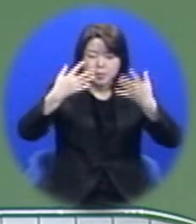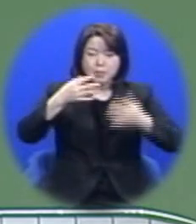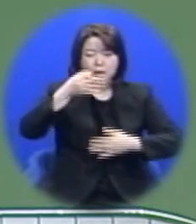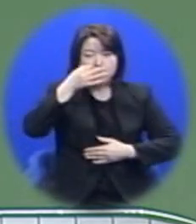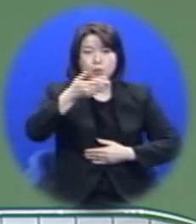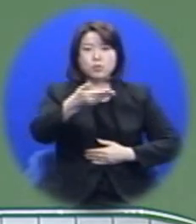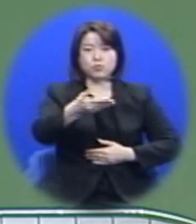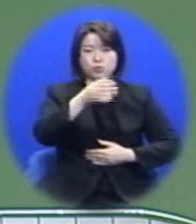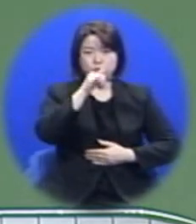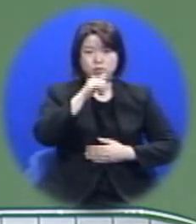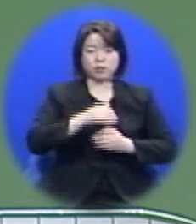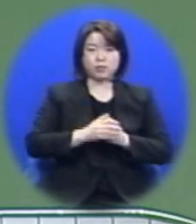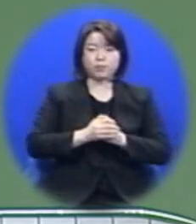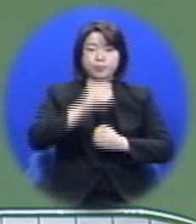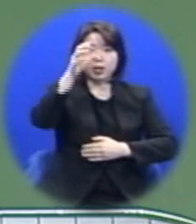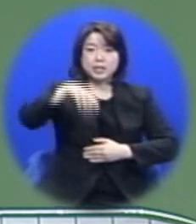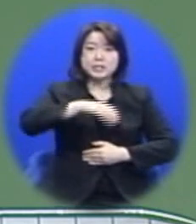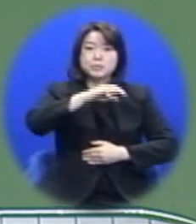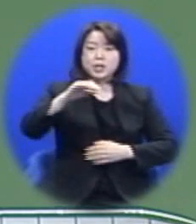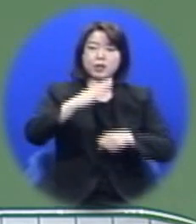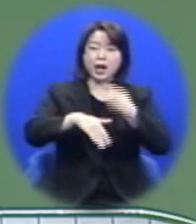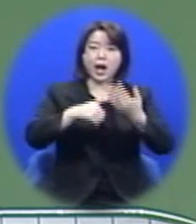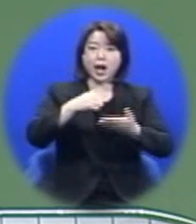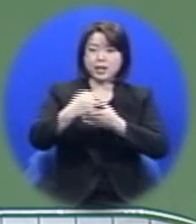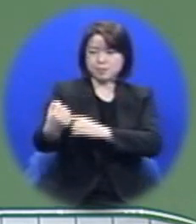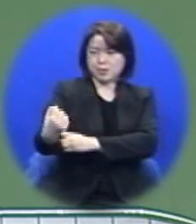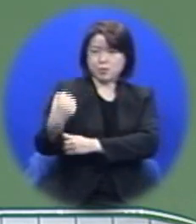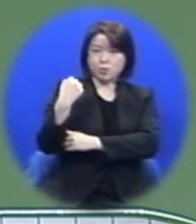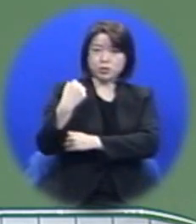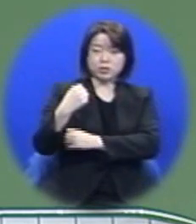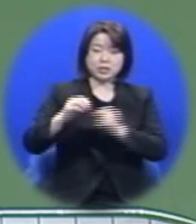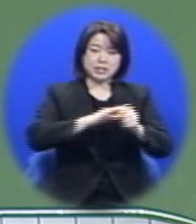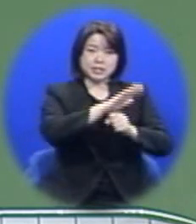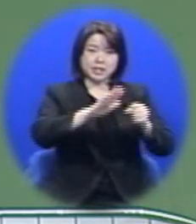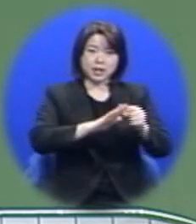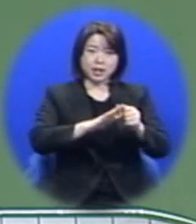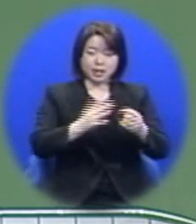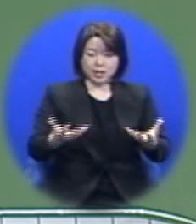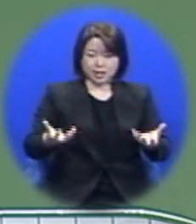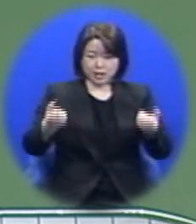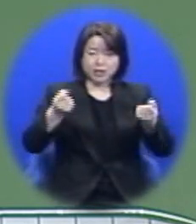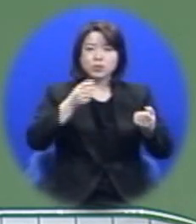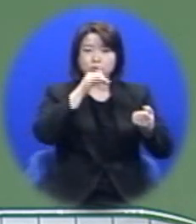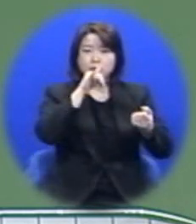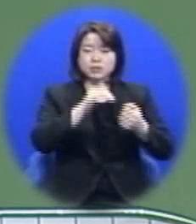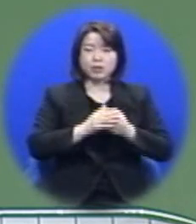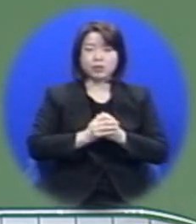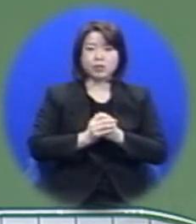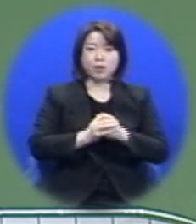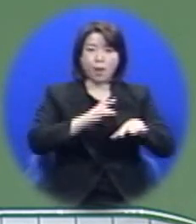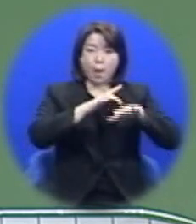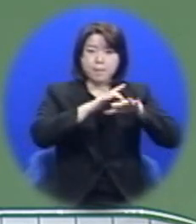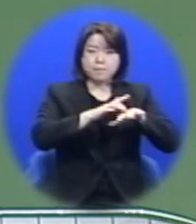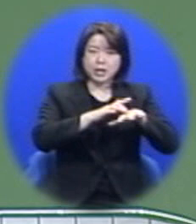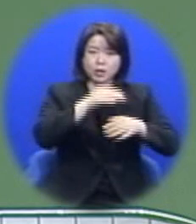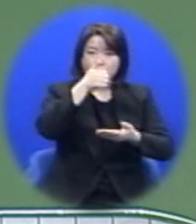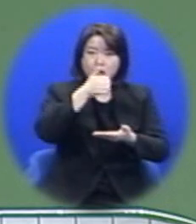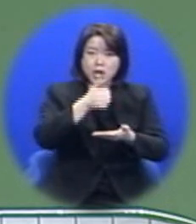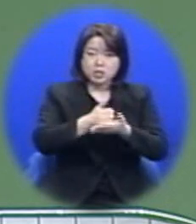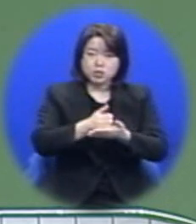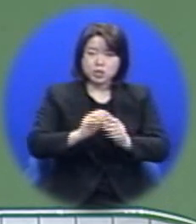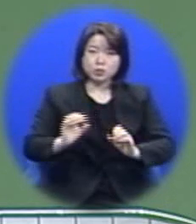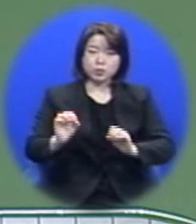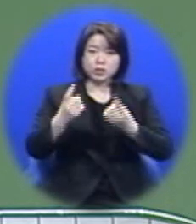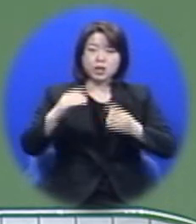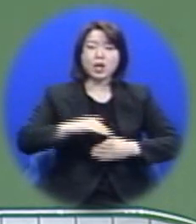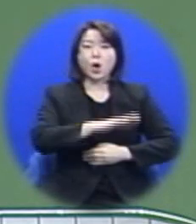보여줍니다. 십자가는 하나님의 권능과 하나님의 사랑을 다 가지고 있습니다. 마귀가 죄로 인하여